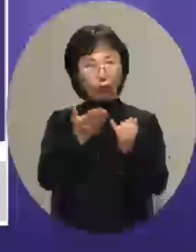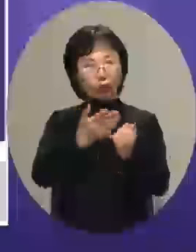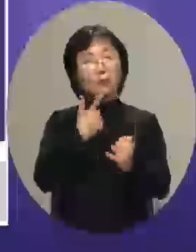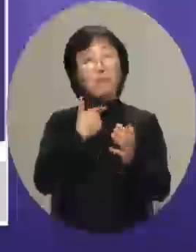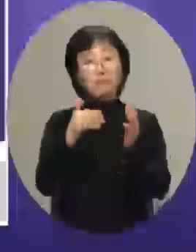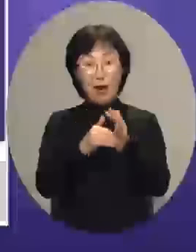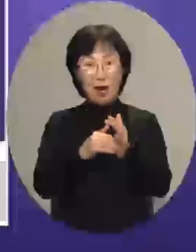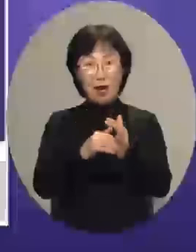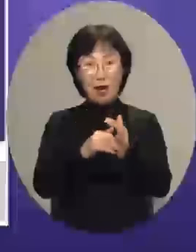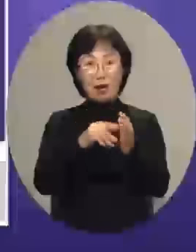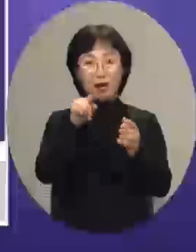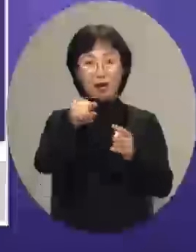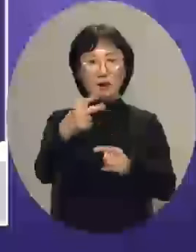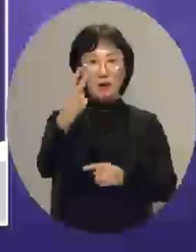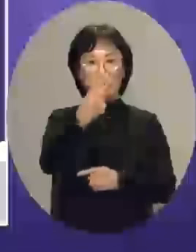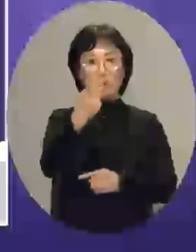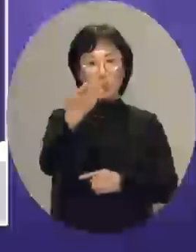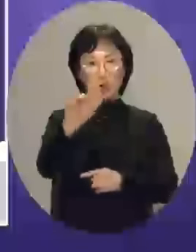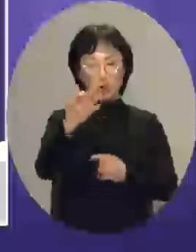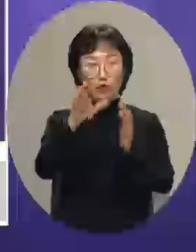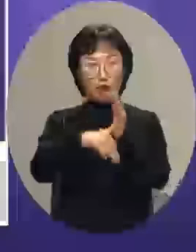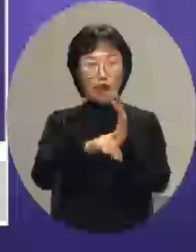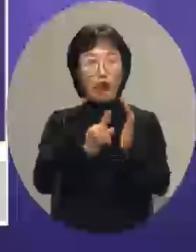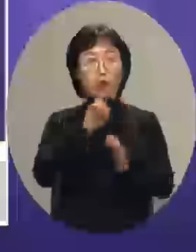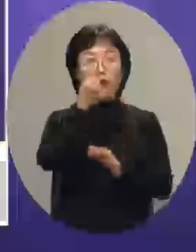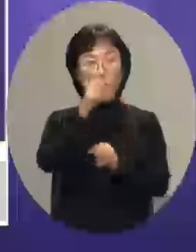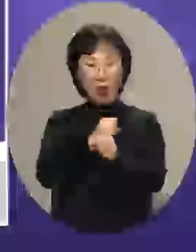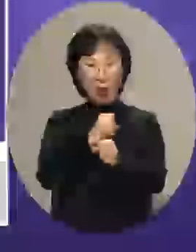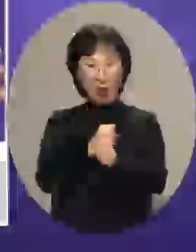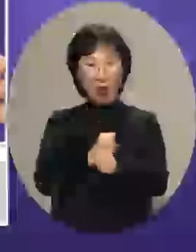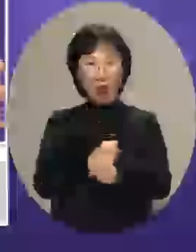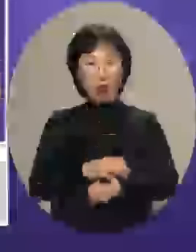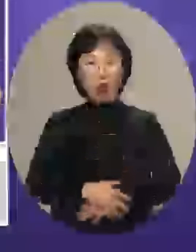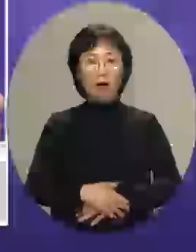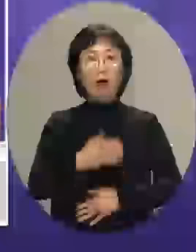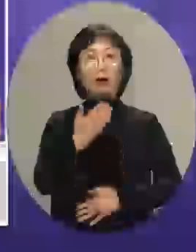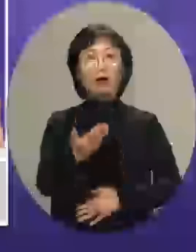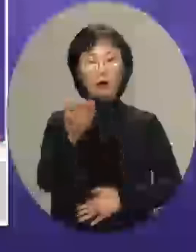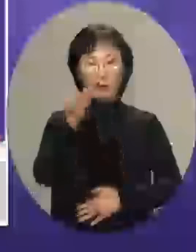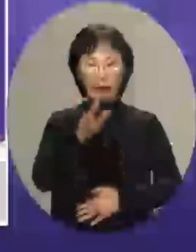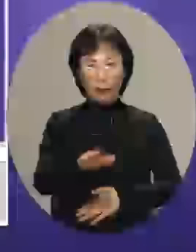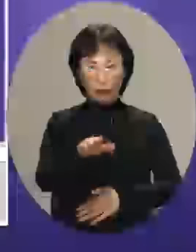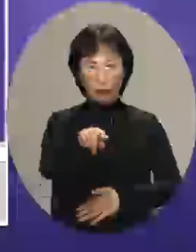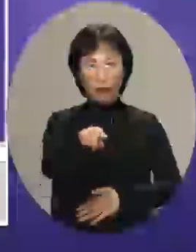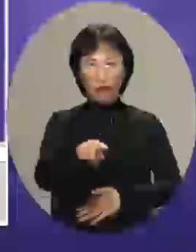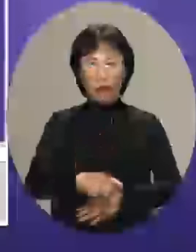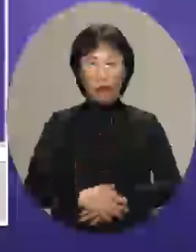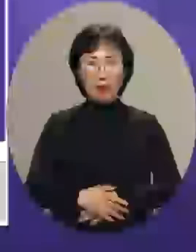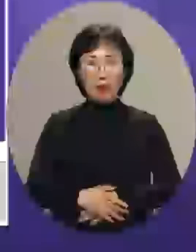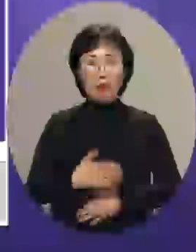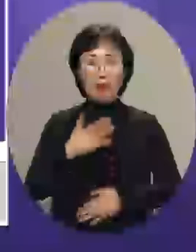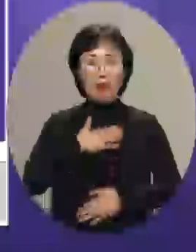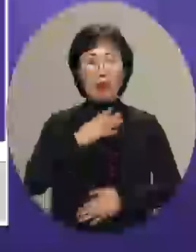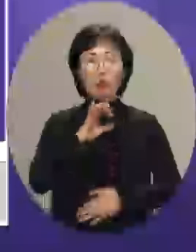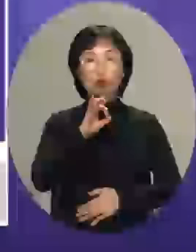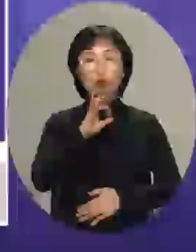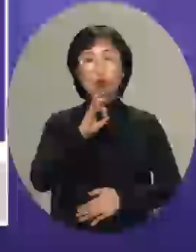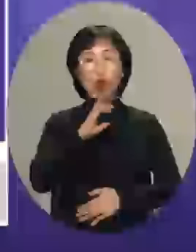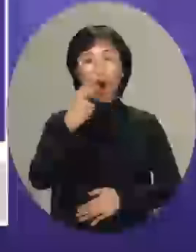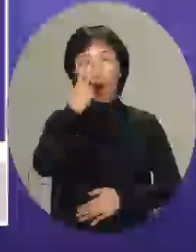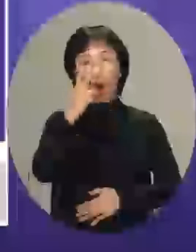사건을 2019년에 고발을 한 겁니다. 18년에 했죠. 예. 그런데 우리 제가 중앙검사장